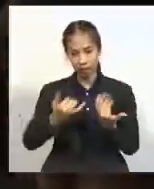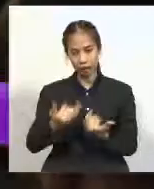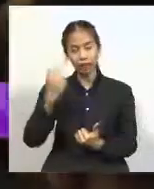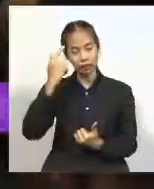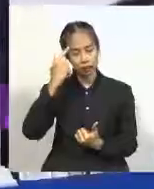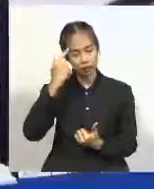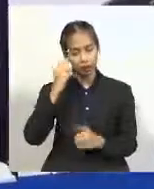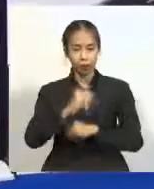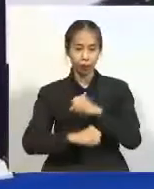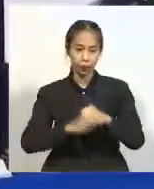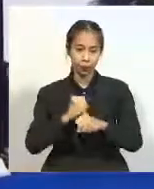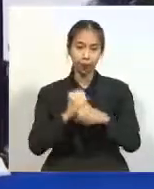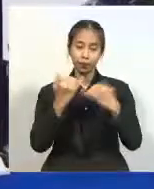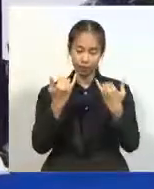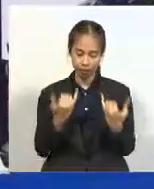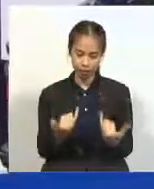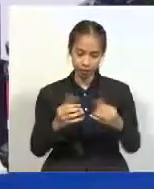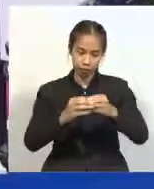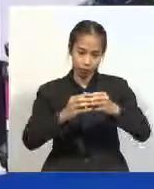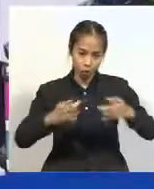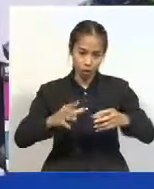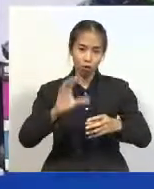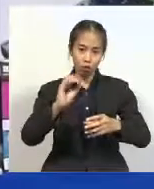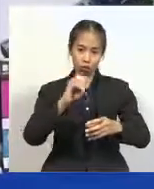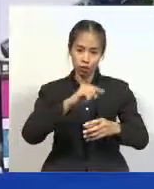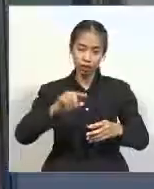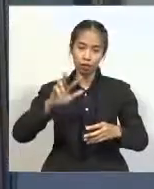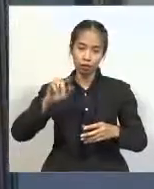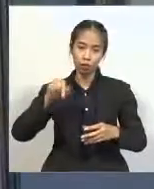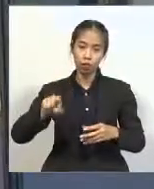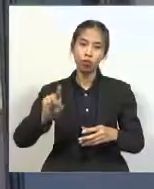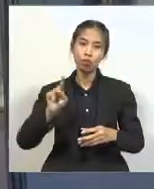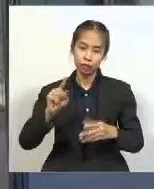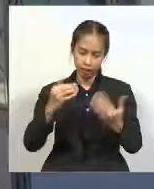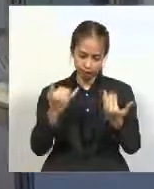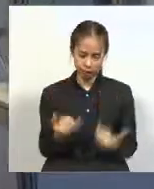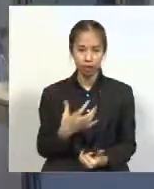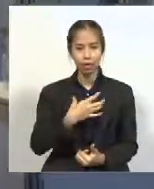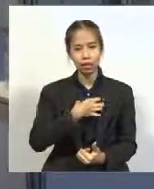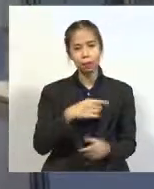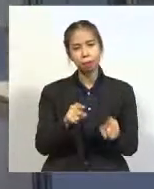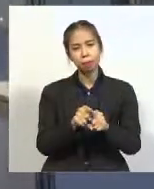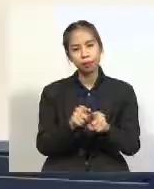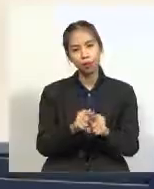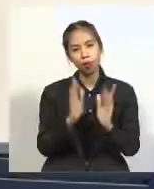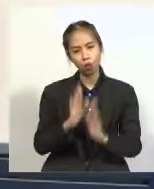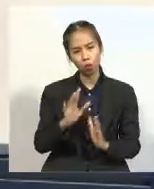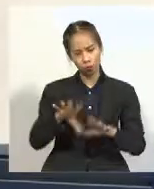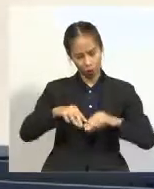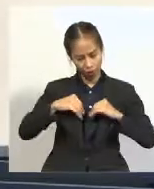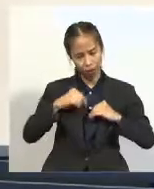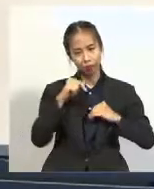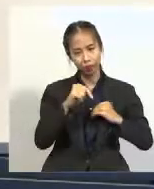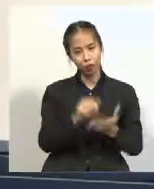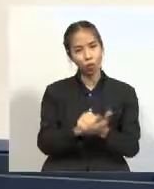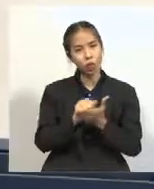าในปีนี้จะขยายตัวได้ร้อยละ0ถึง 3.1 ทำให้มีความต้องการรองรับการเปลี่ยนแปลงของผู้บริโภคเพื่ออำน